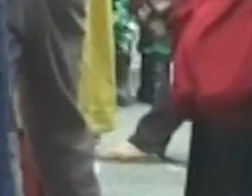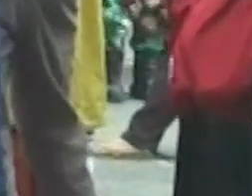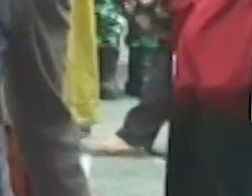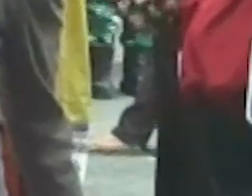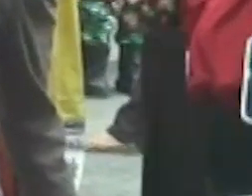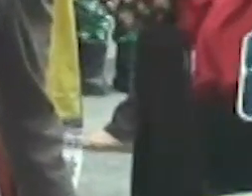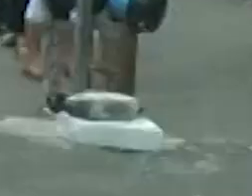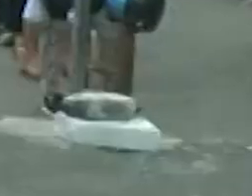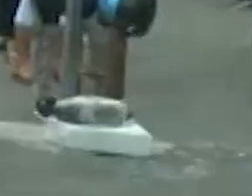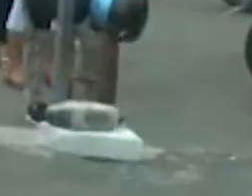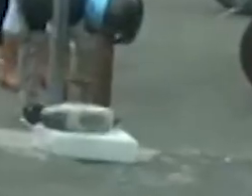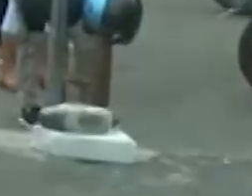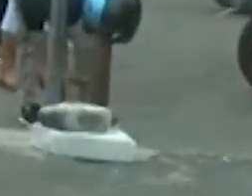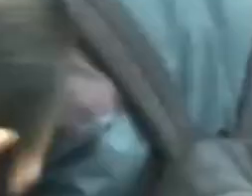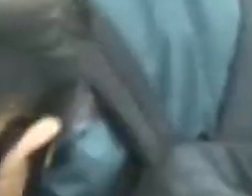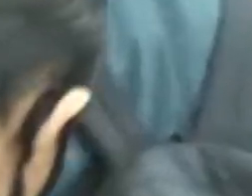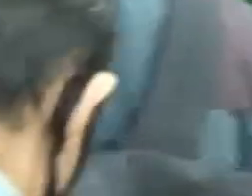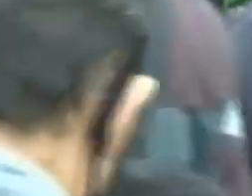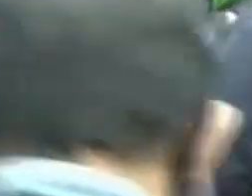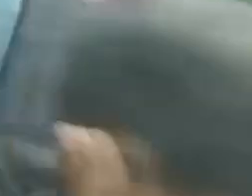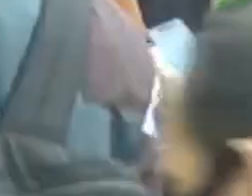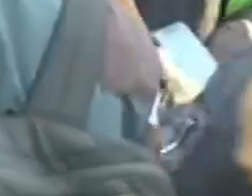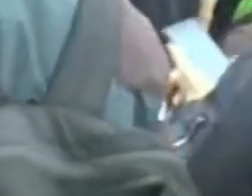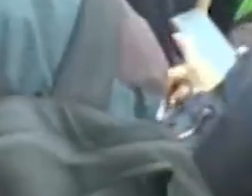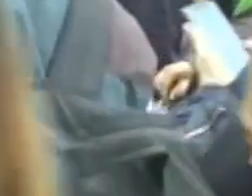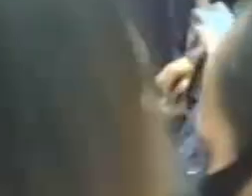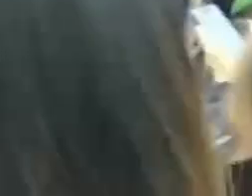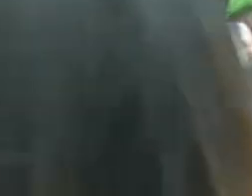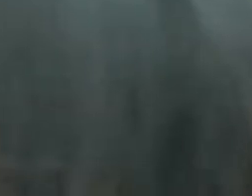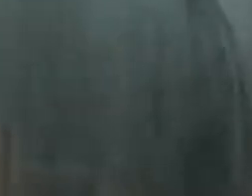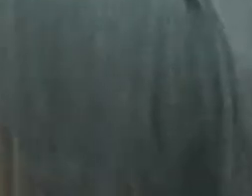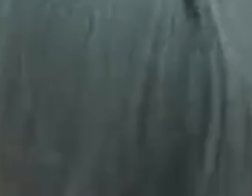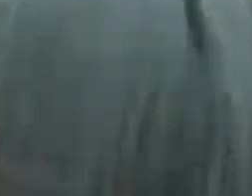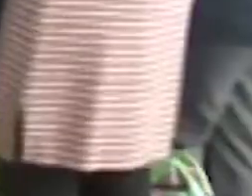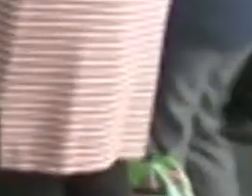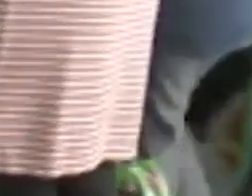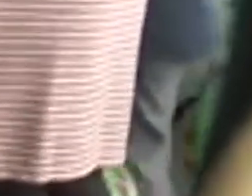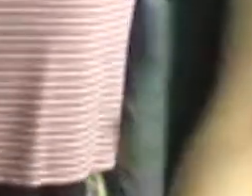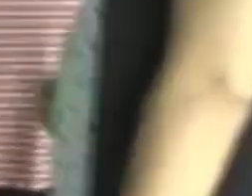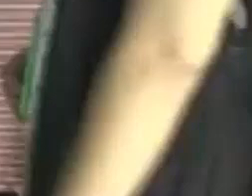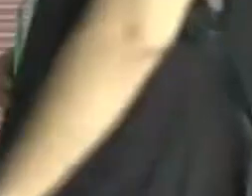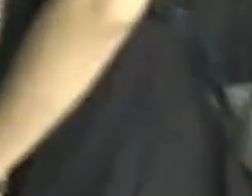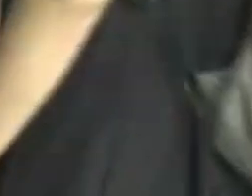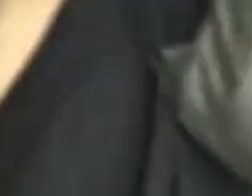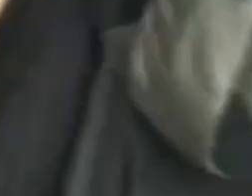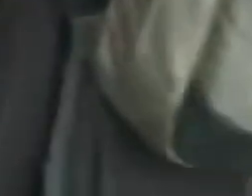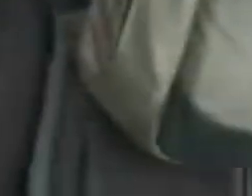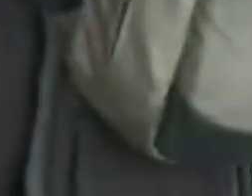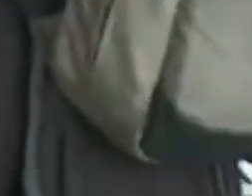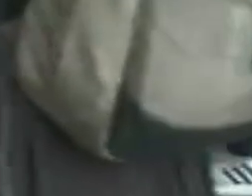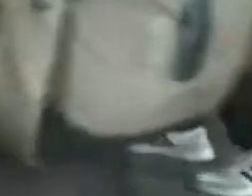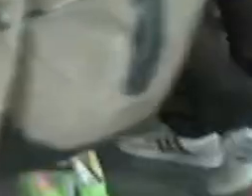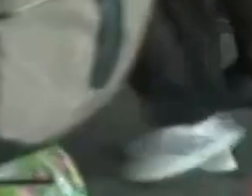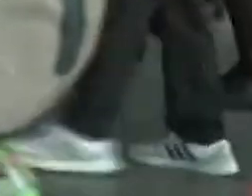Petugas dikerahkan guna menyekat dan menertibkan antrian. Namun antrian kian padat dan semakin panjang. Sepekan masuk